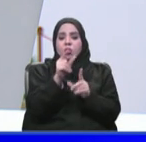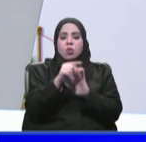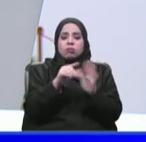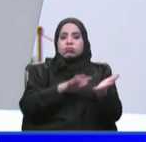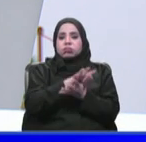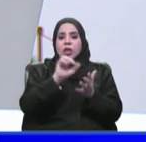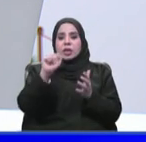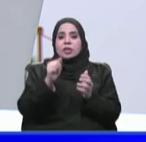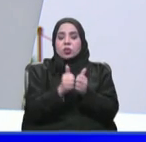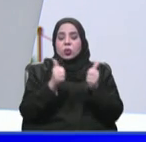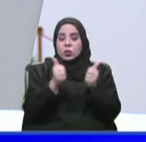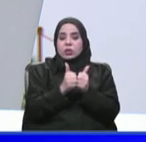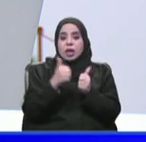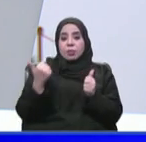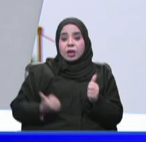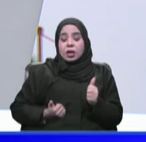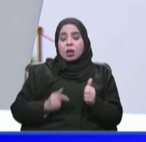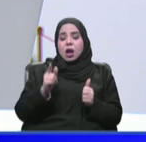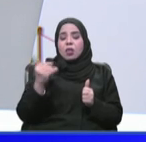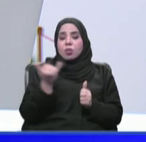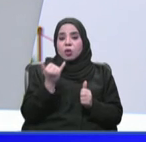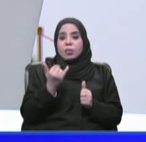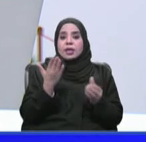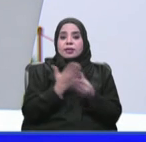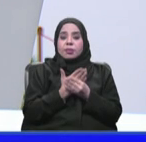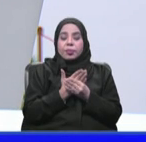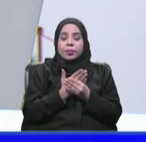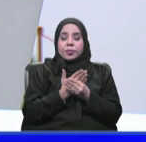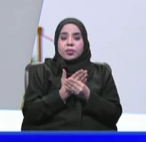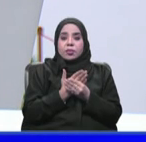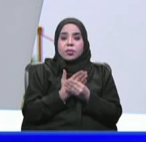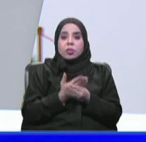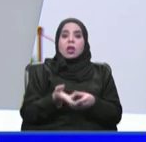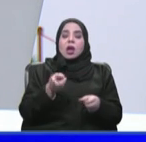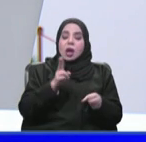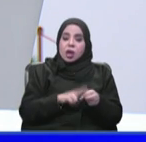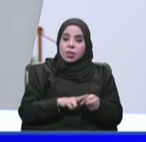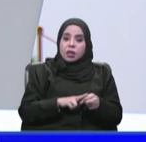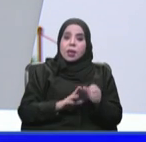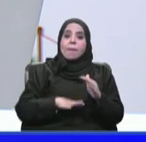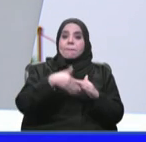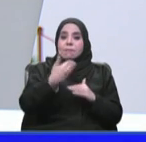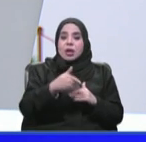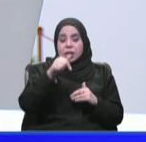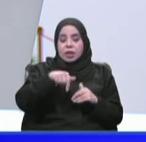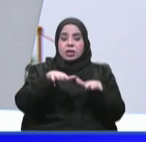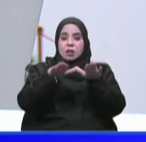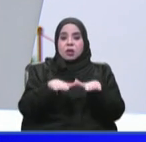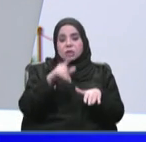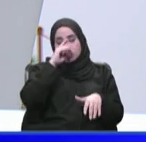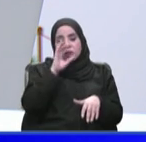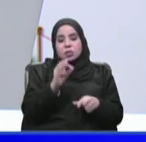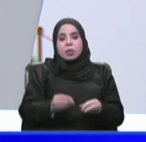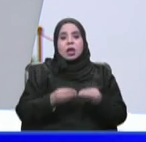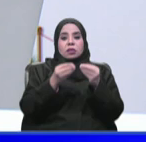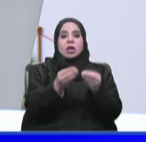وذات الأولوية للأسرة البحرينية لنصل إلى حلول واقعية. وبالتالي يجد المجلس بأن هناك حاجة فعلية